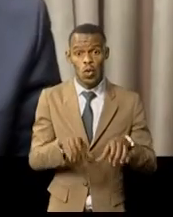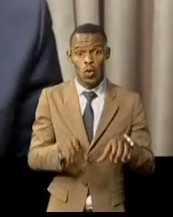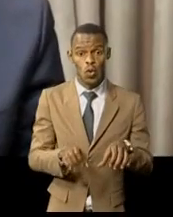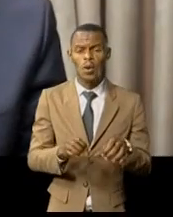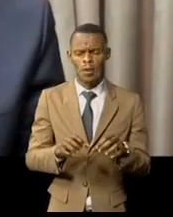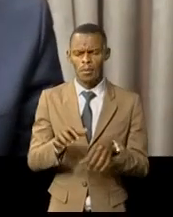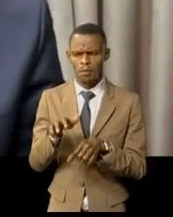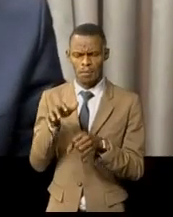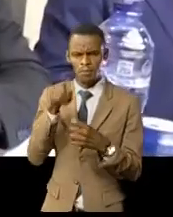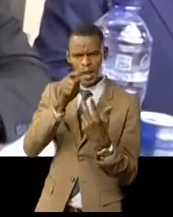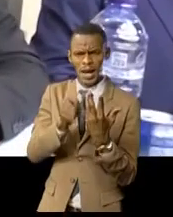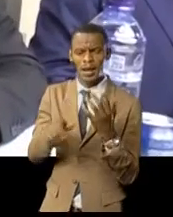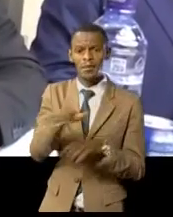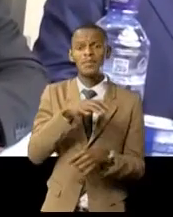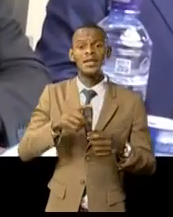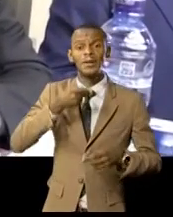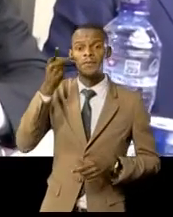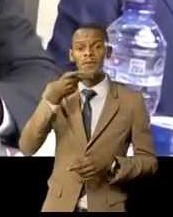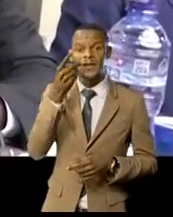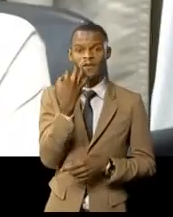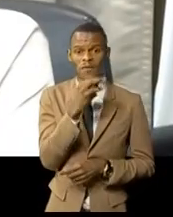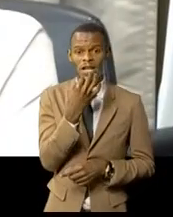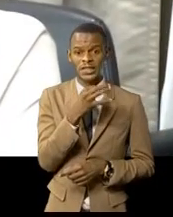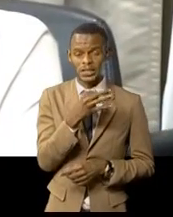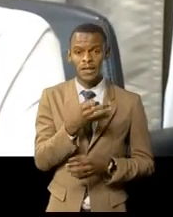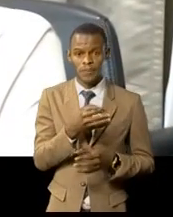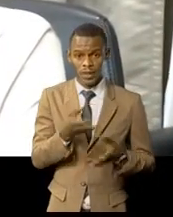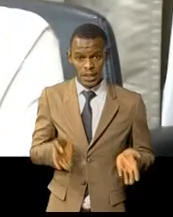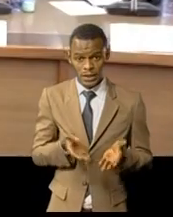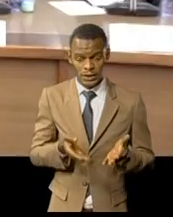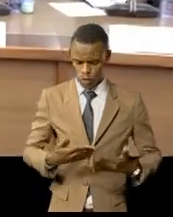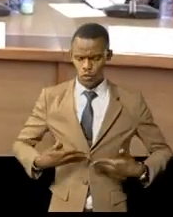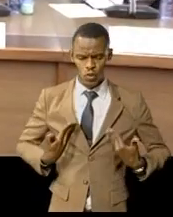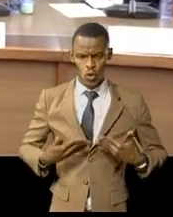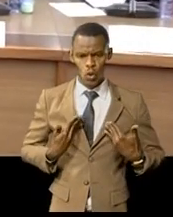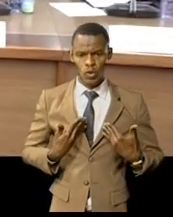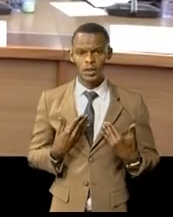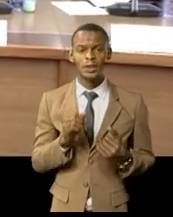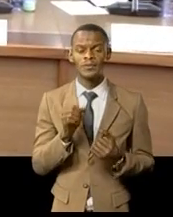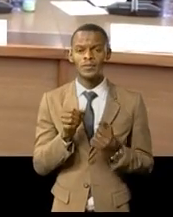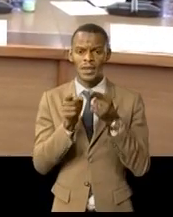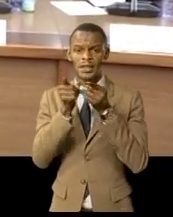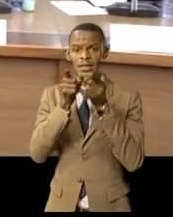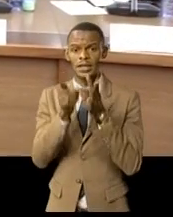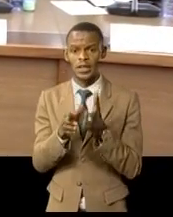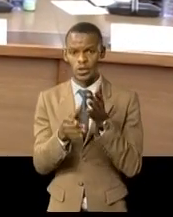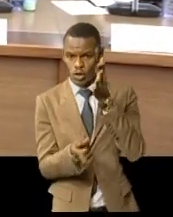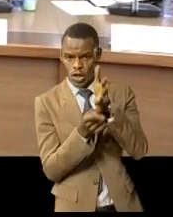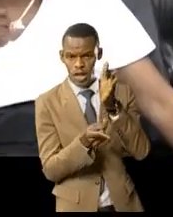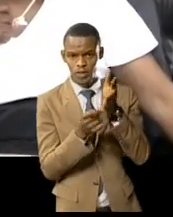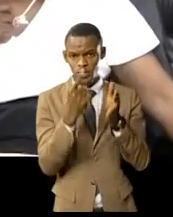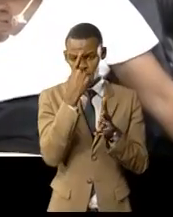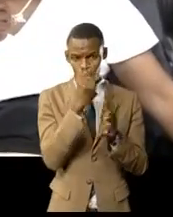des opportunités économiques aux pays organisateurs. Implication saluée par les directeurs adjoints du Comité national des Jeux de